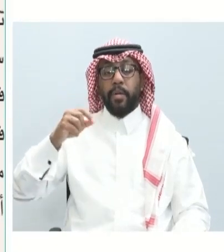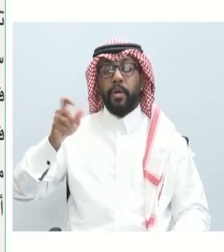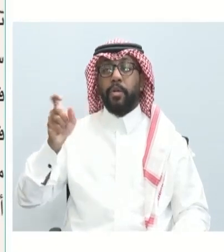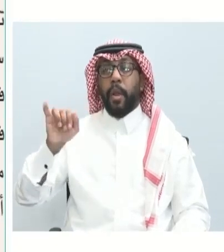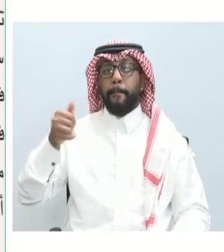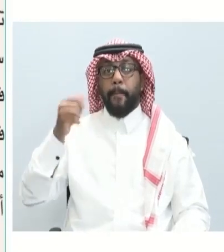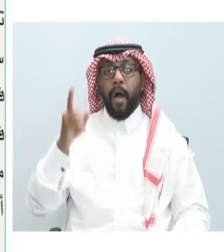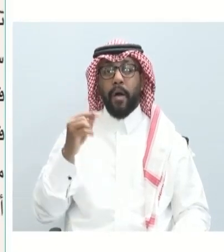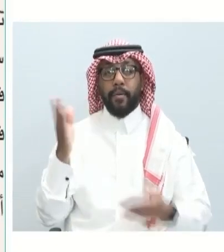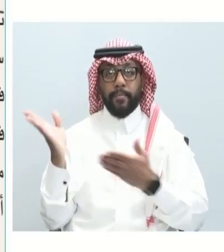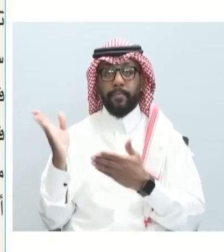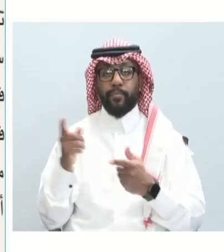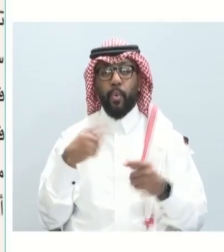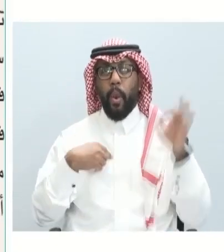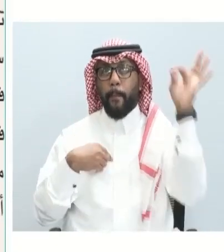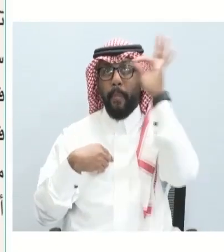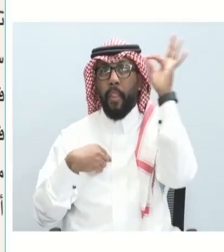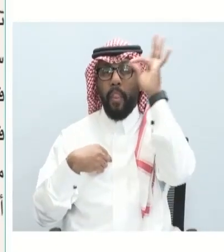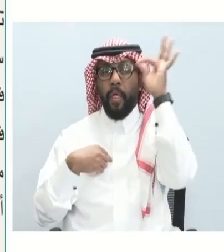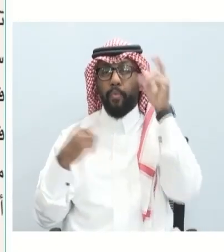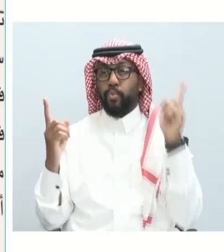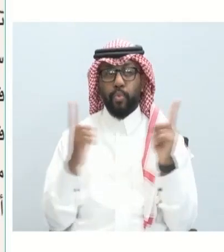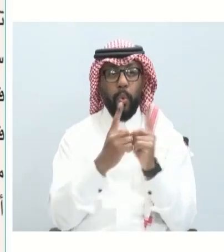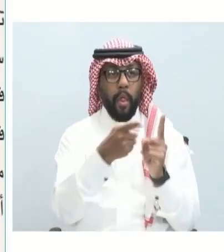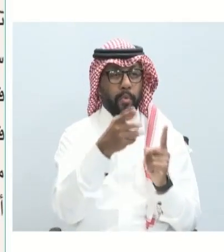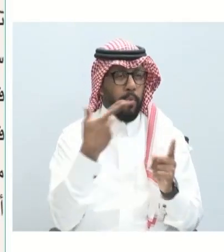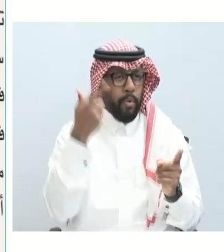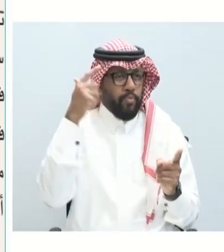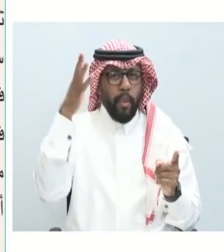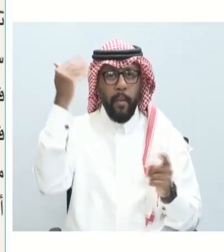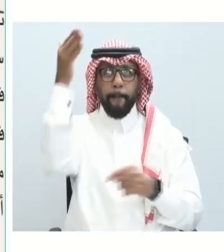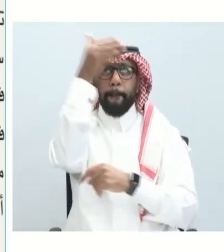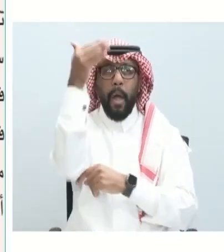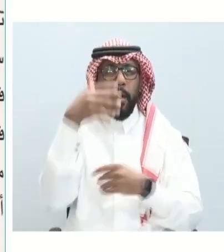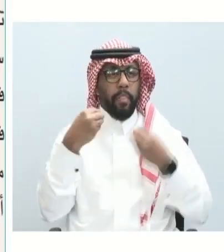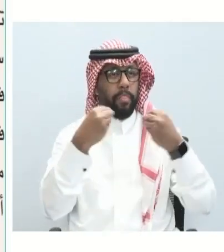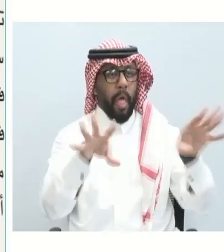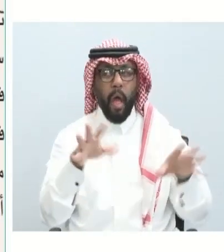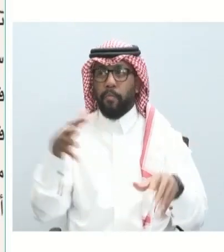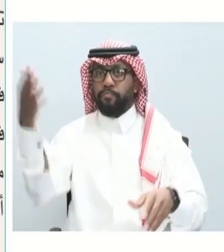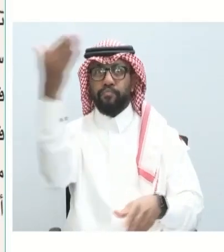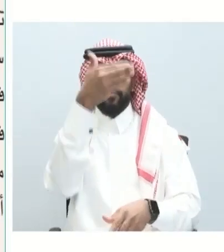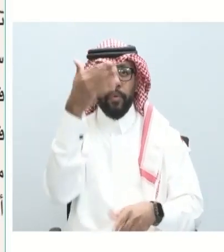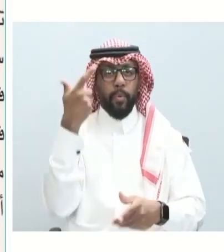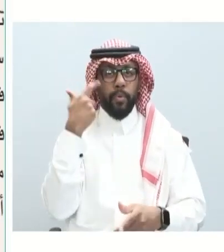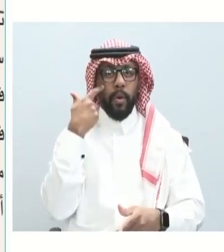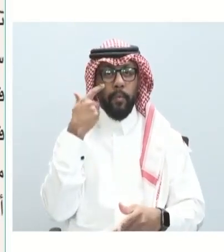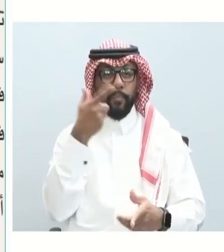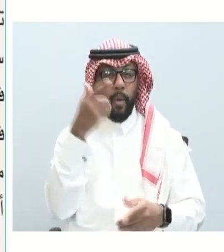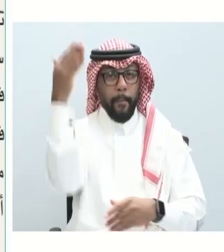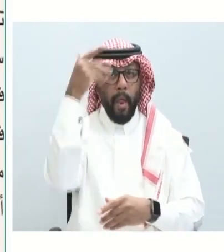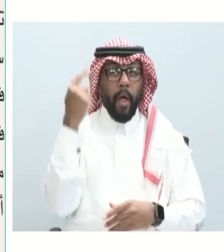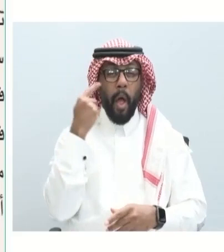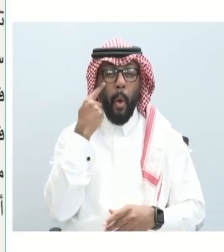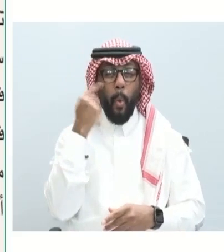فسالهم عن بعير ضاع منه فساله مضر هو اعور اي بعين واحده